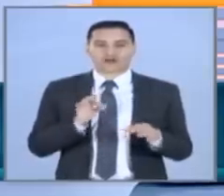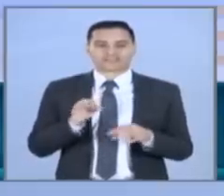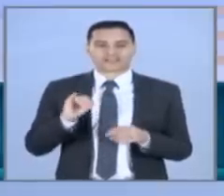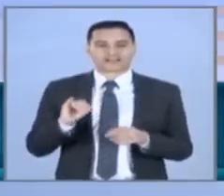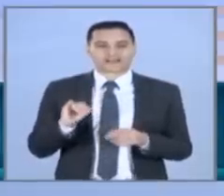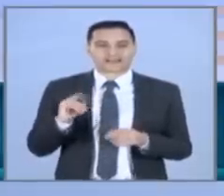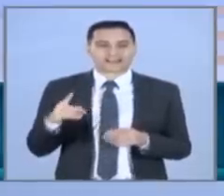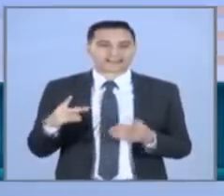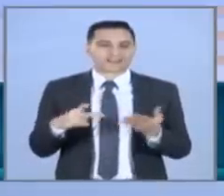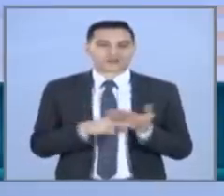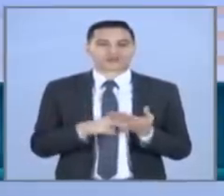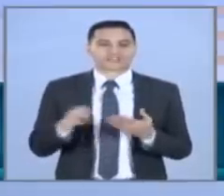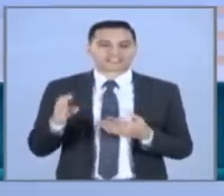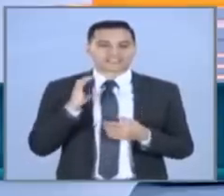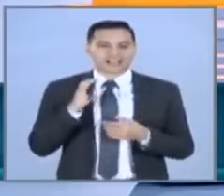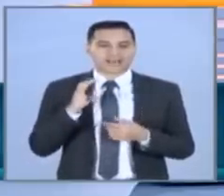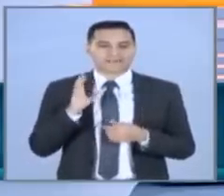كرولوس اداكوا نص الإجابة.